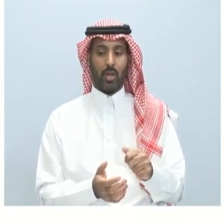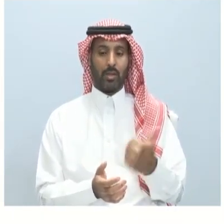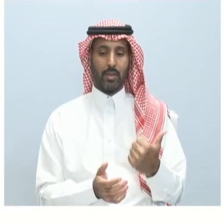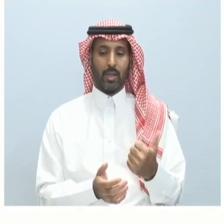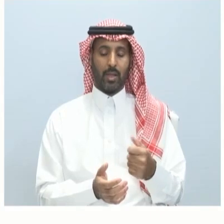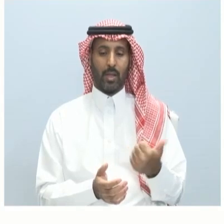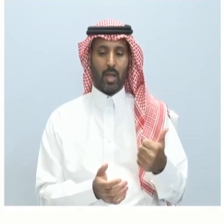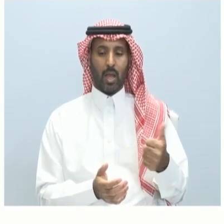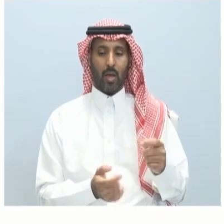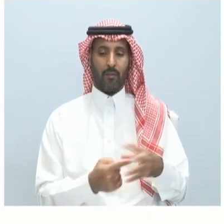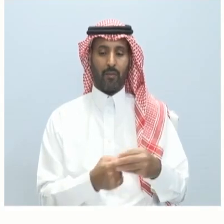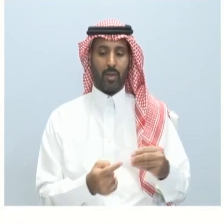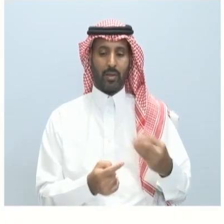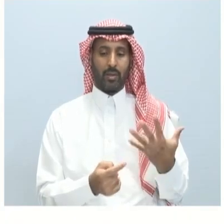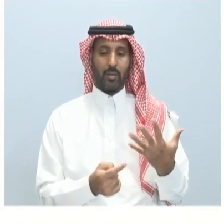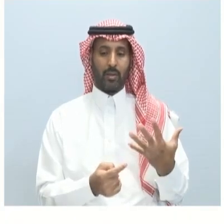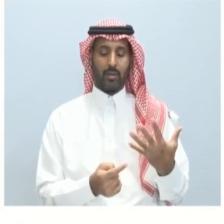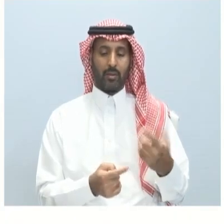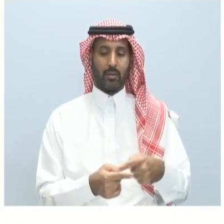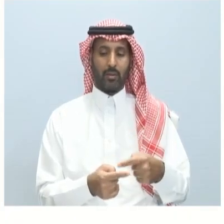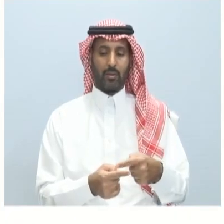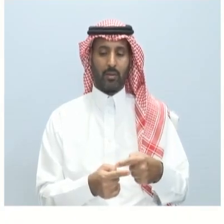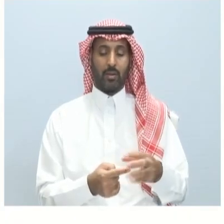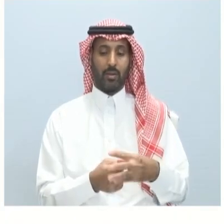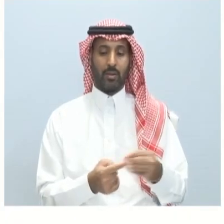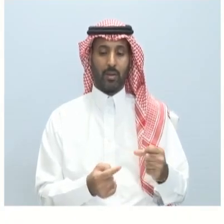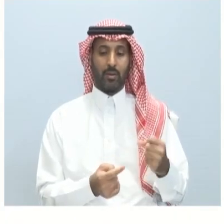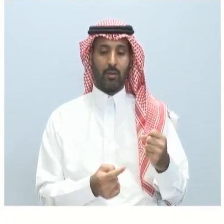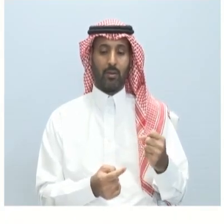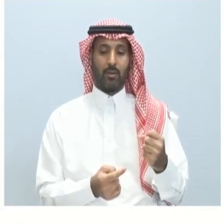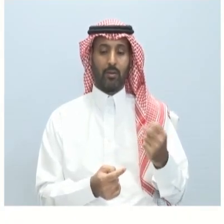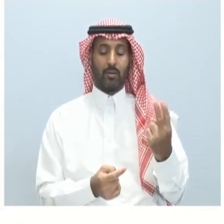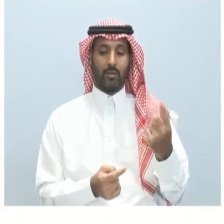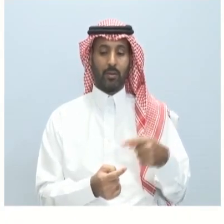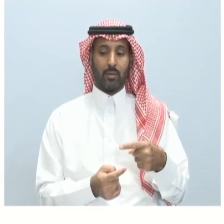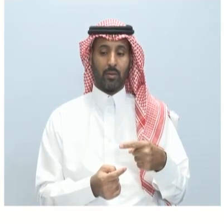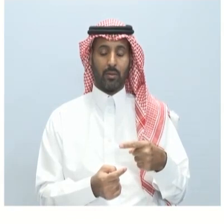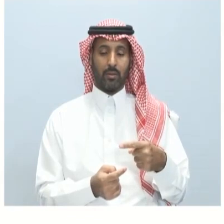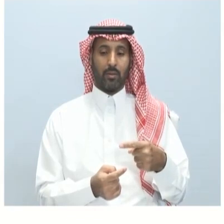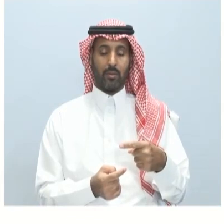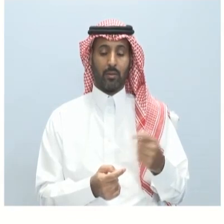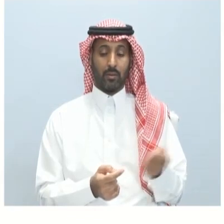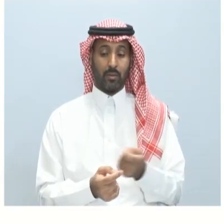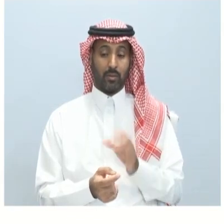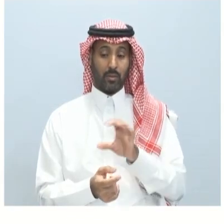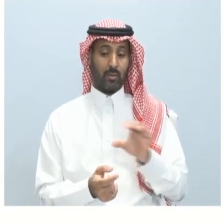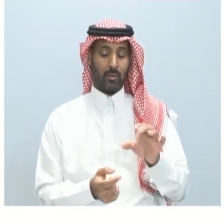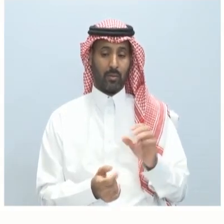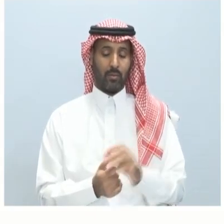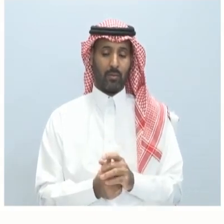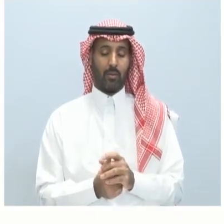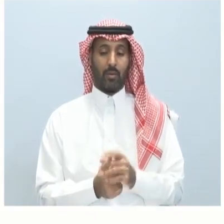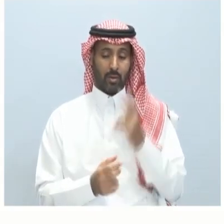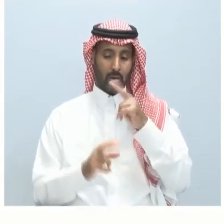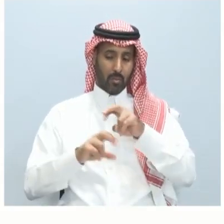الف مطروح منها خ تساوي سالب 12 لكي نحل المعادله نحن